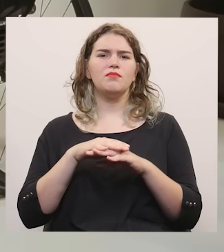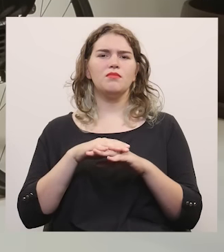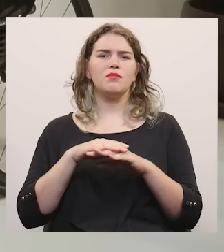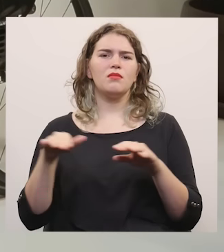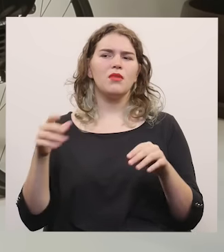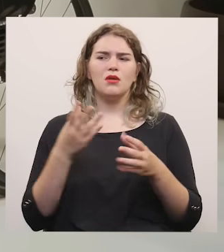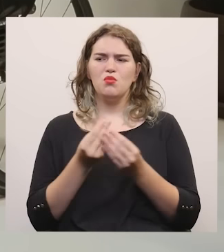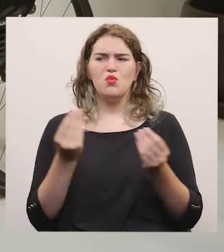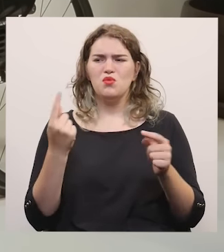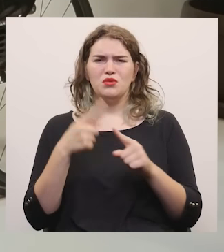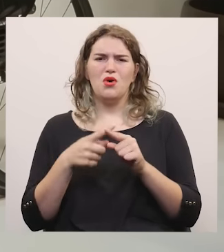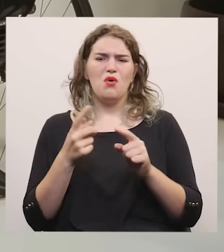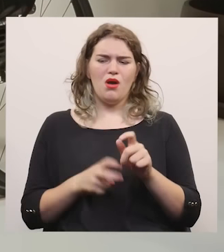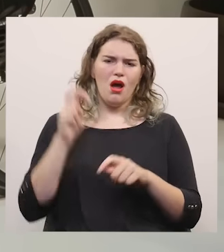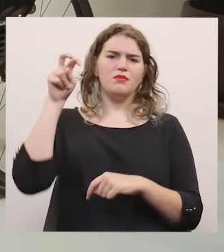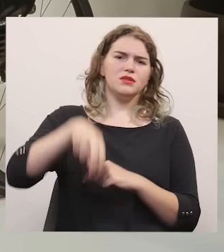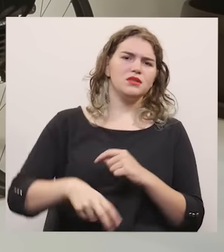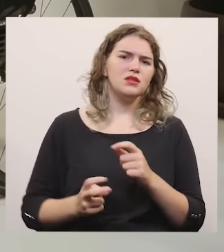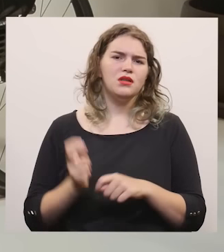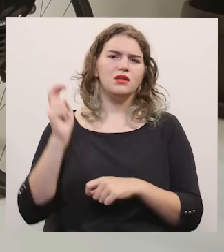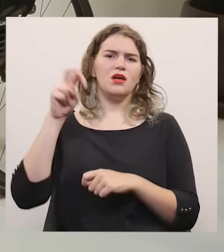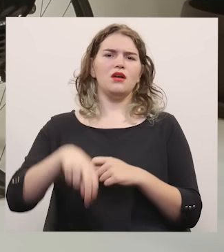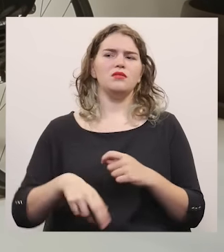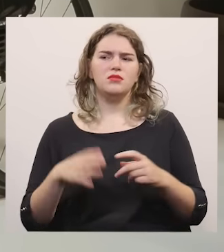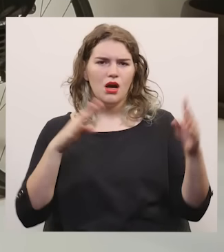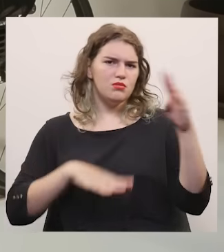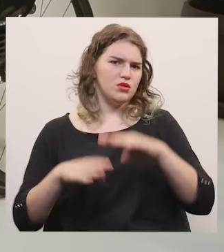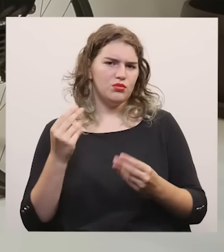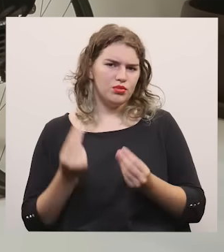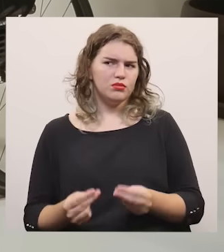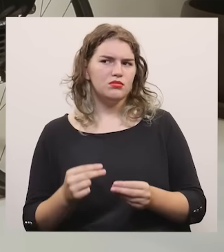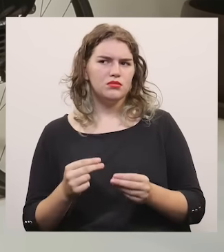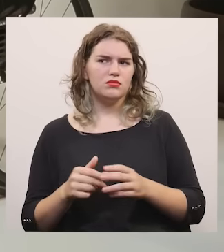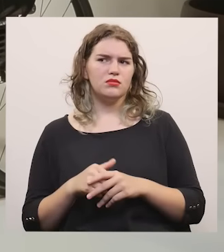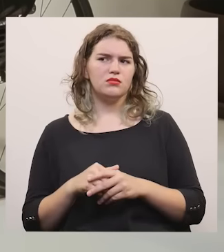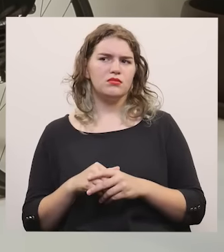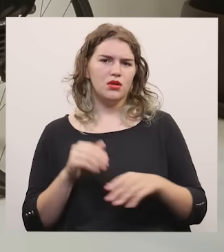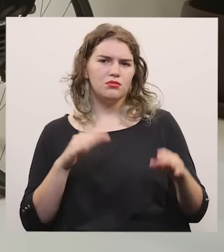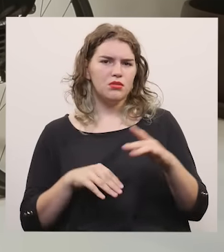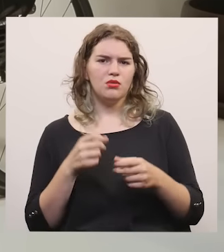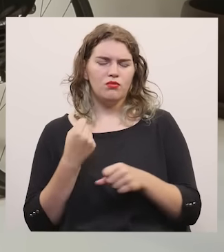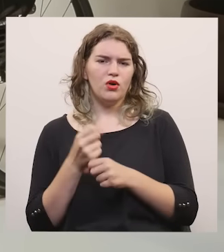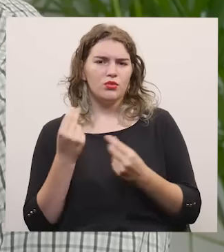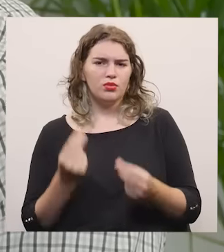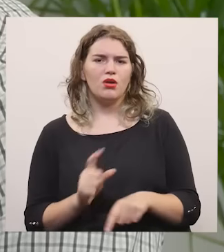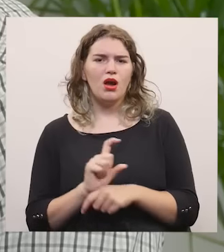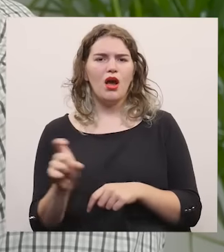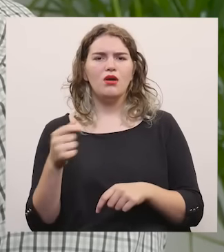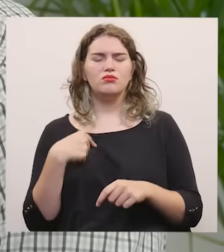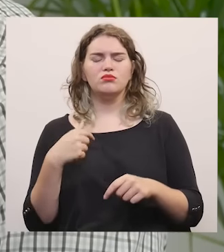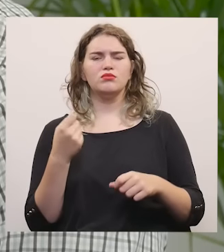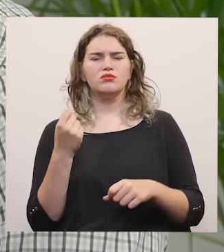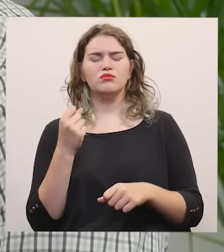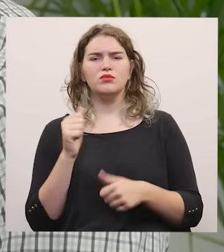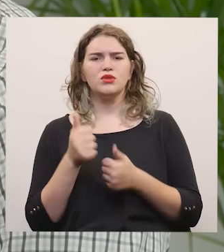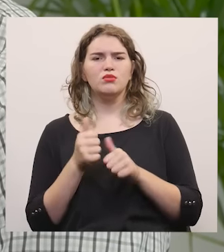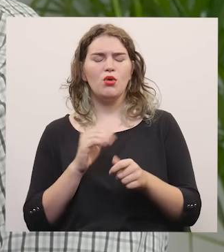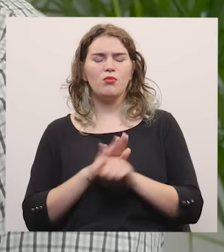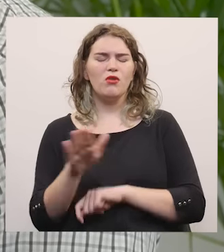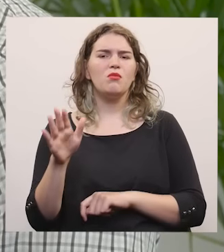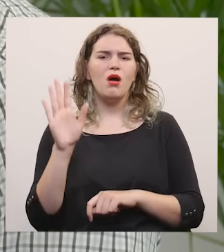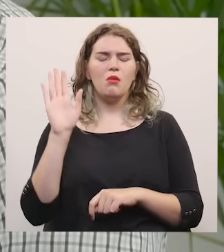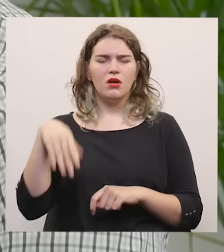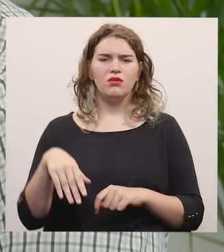sărit de nenumărate ori. Un notător bun? Pot să zic un înotător foarte bun. Fiind sportiv de performanță, am avut